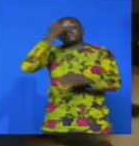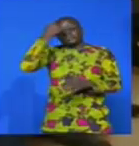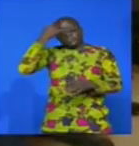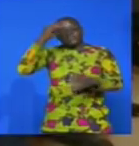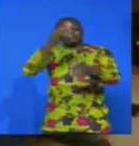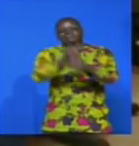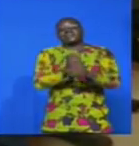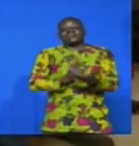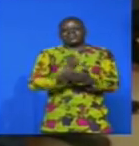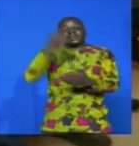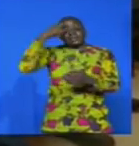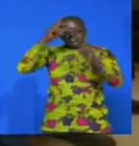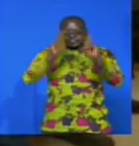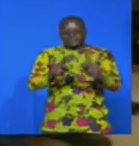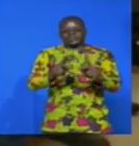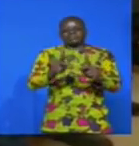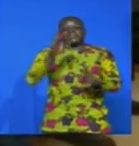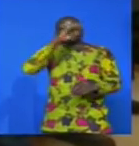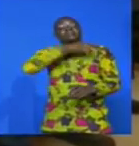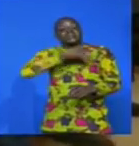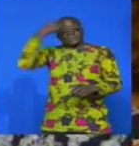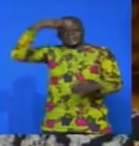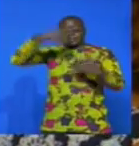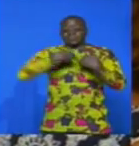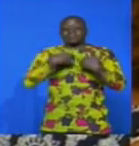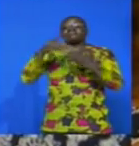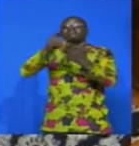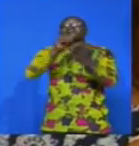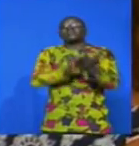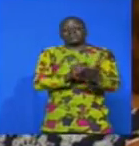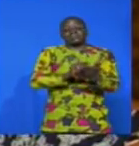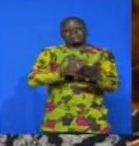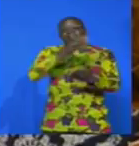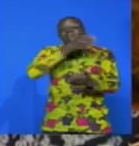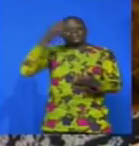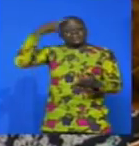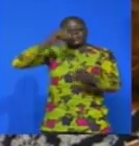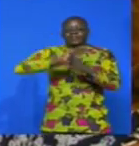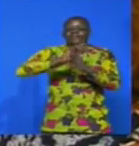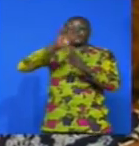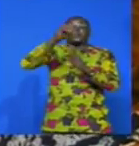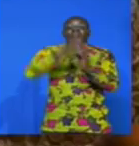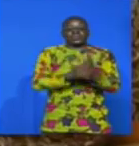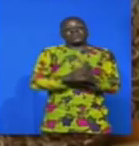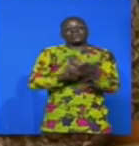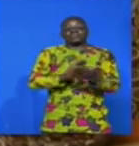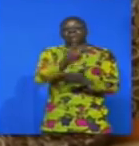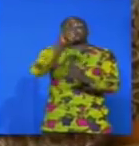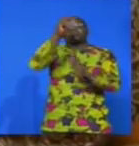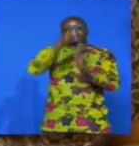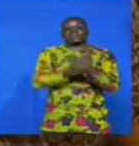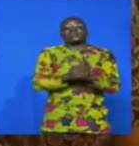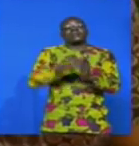bénéficiaires. Des bénéficiaires qui ont eu droit sur les champs à une formation sur l'utilisation de